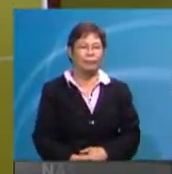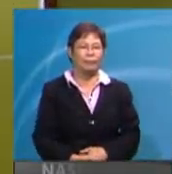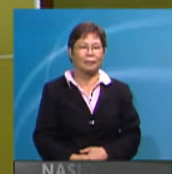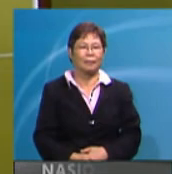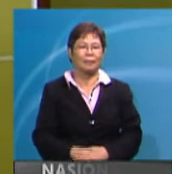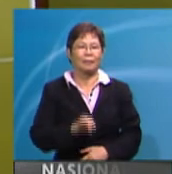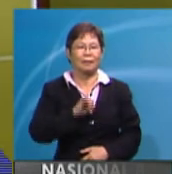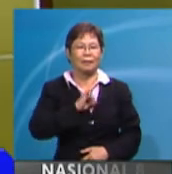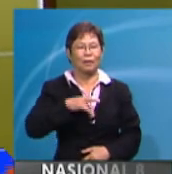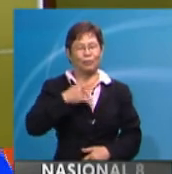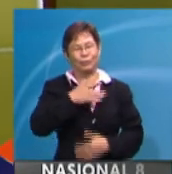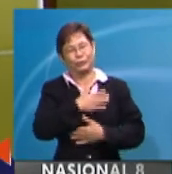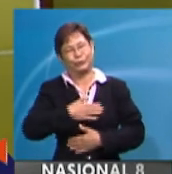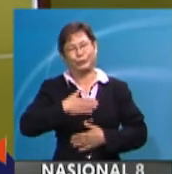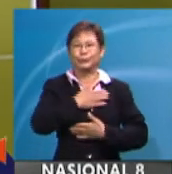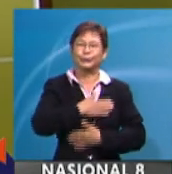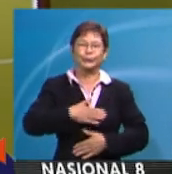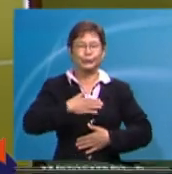remajaas